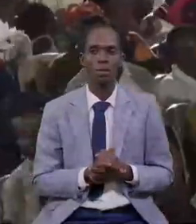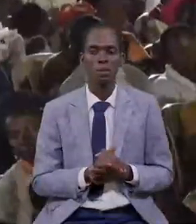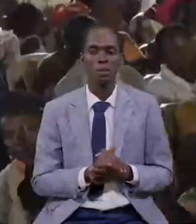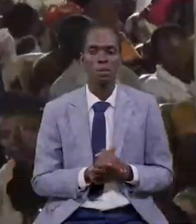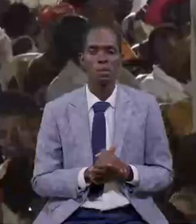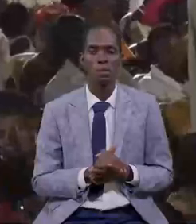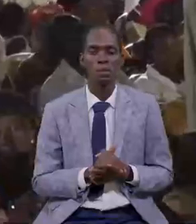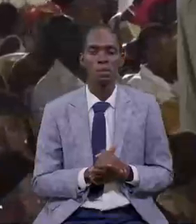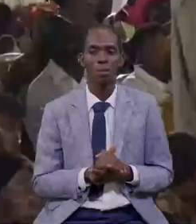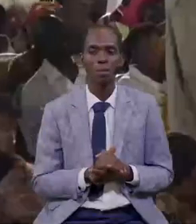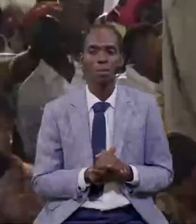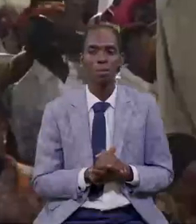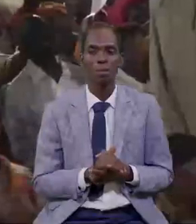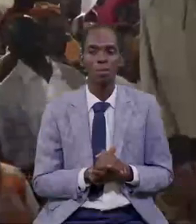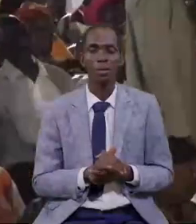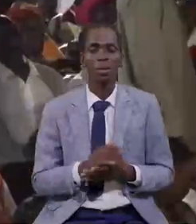all